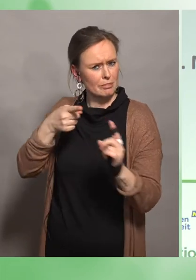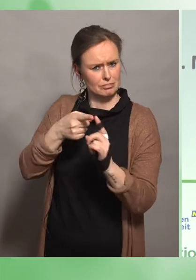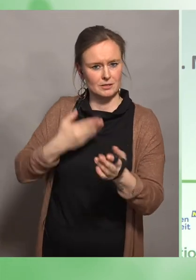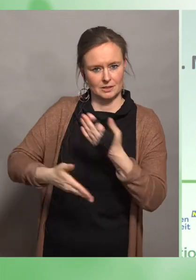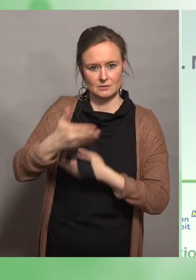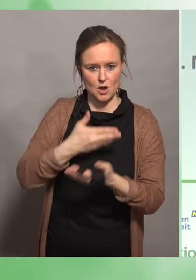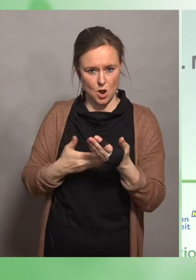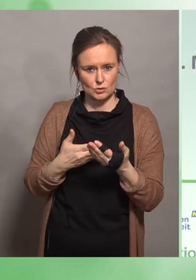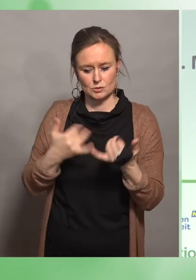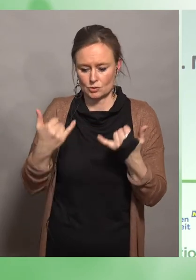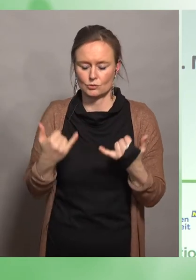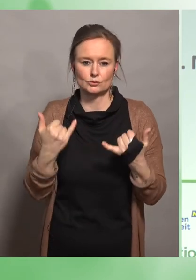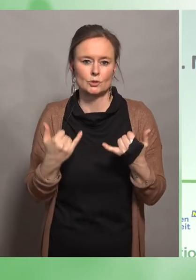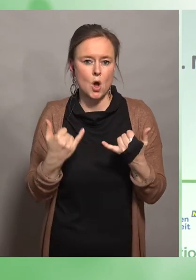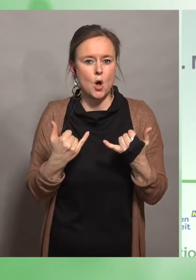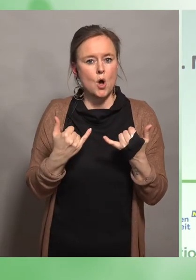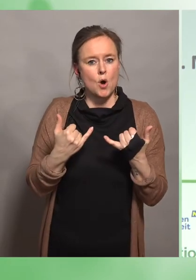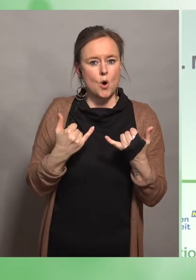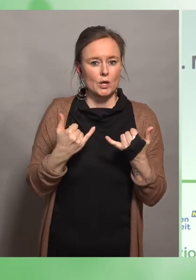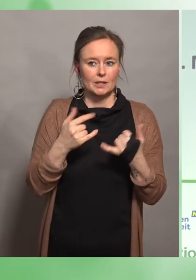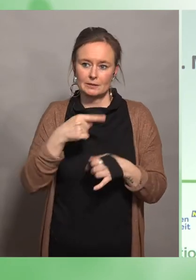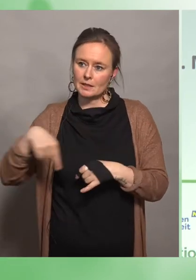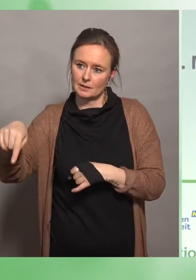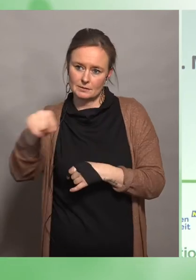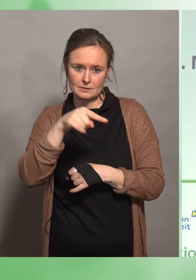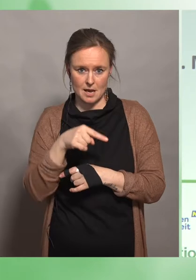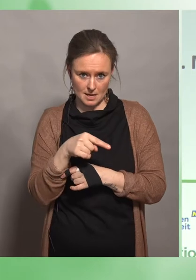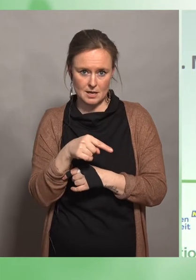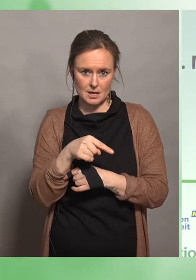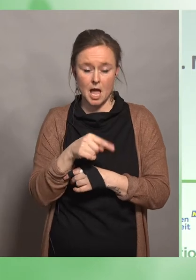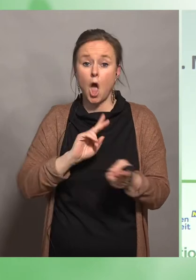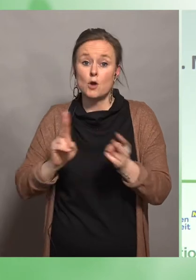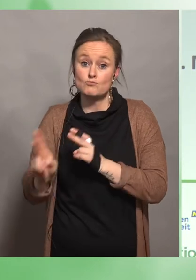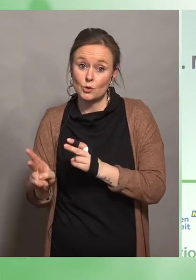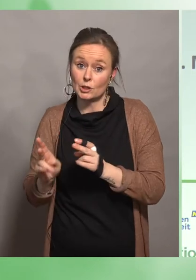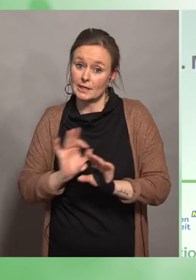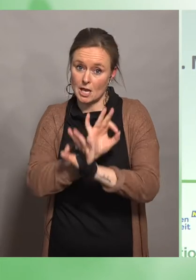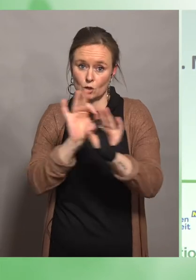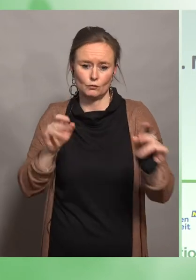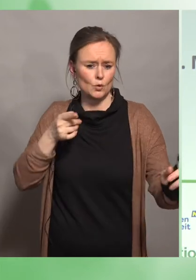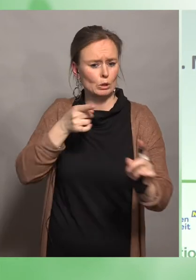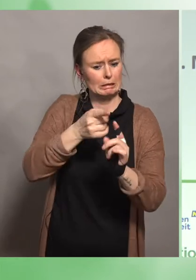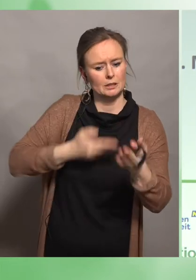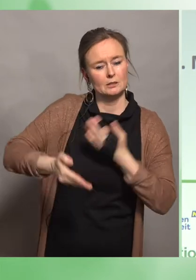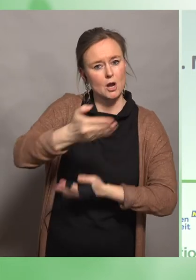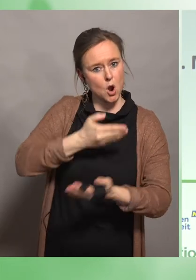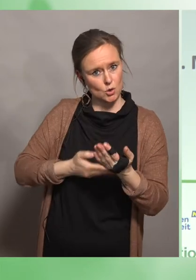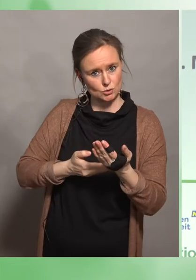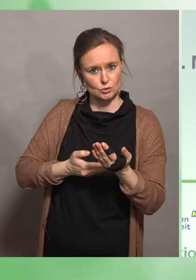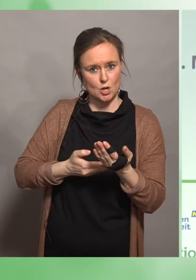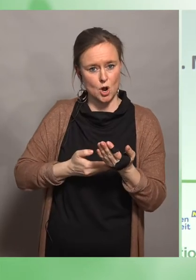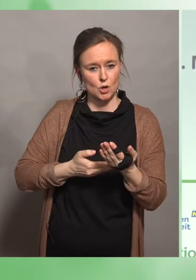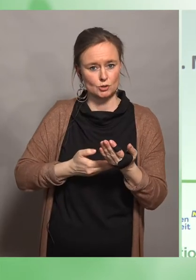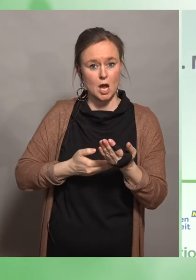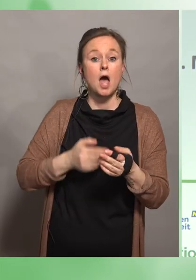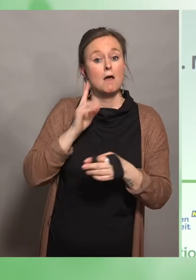Austausch und das heutige Forum hier gibt die Möglichkeit genau für einen so direkten Austausch, nämlich sowohl